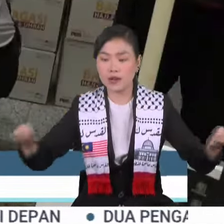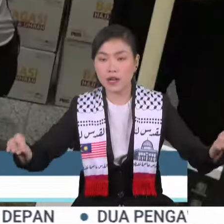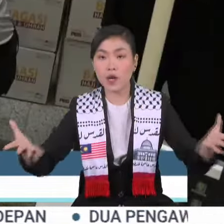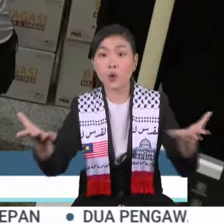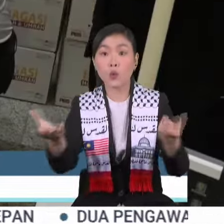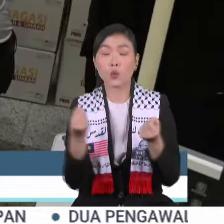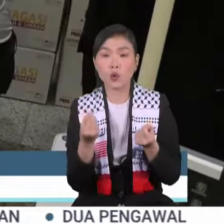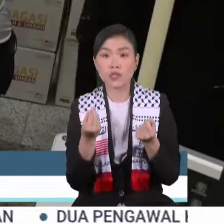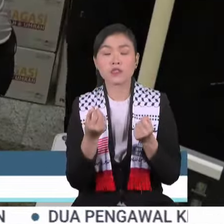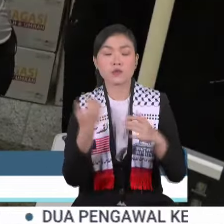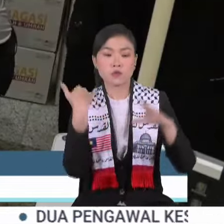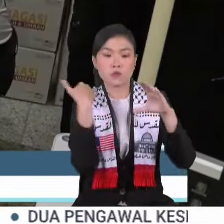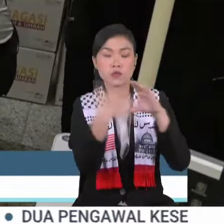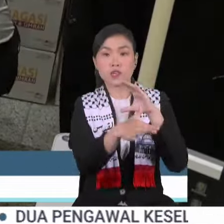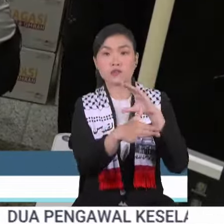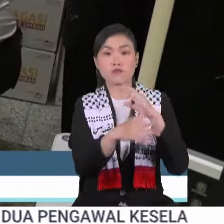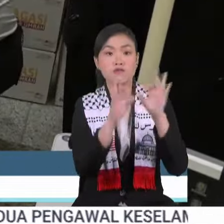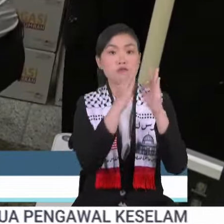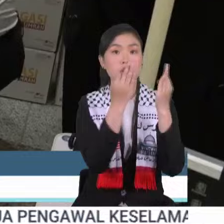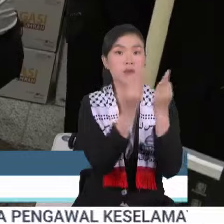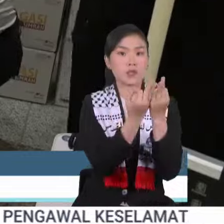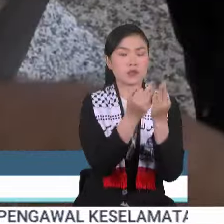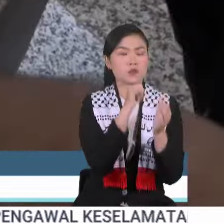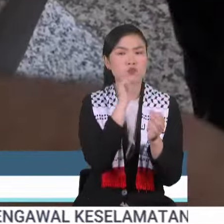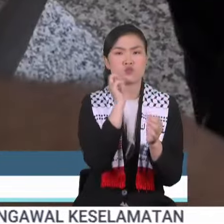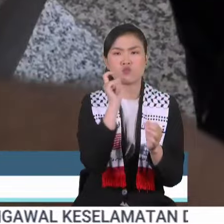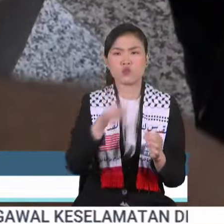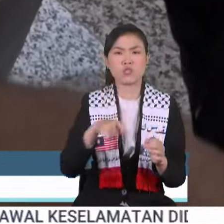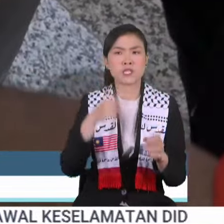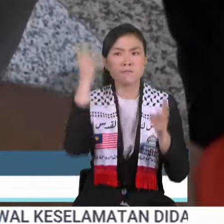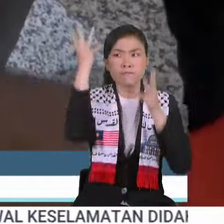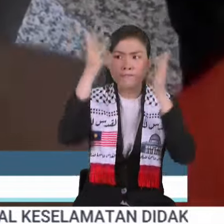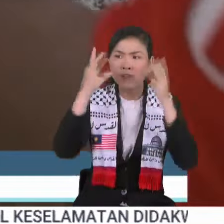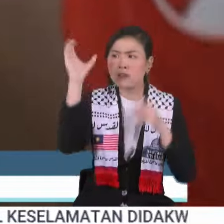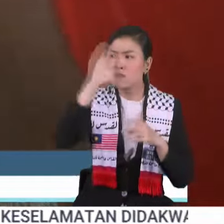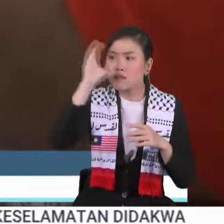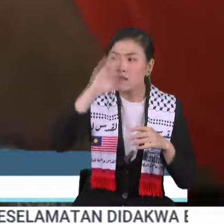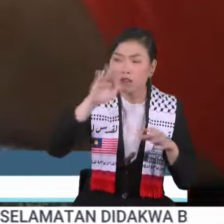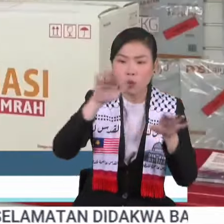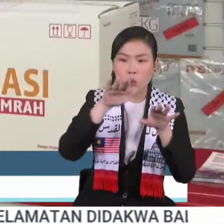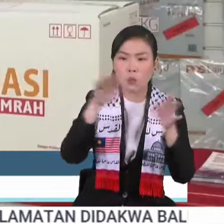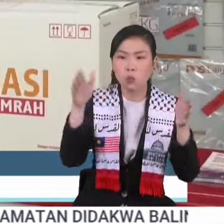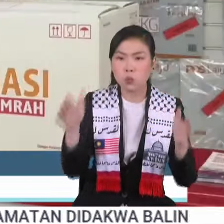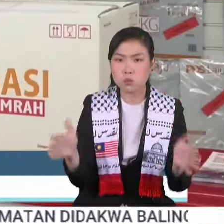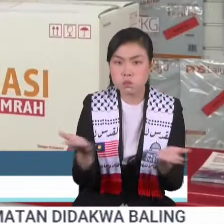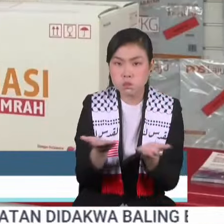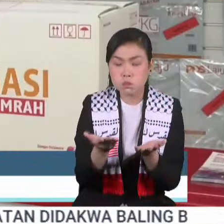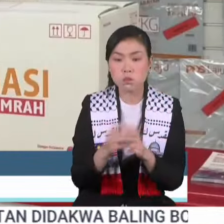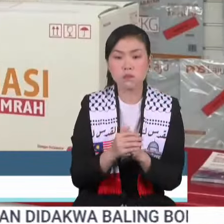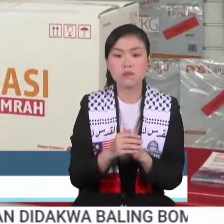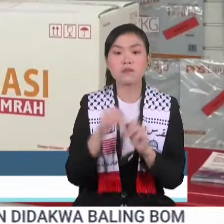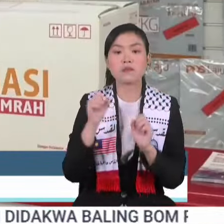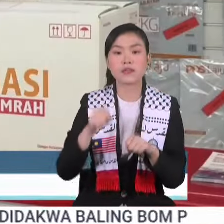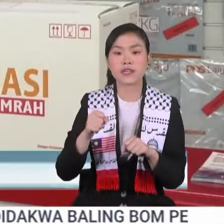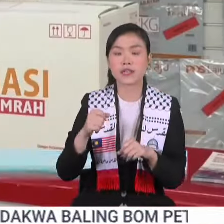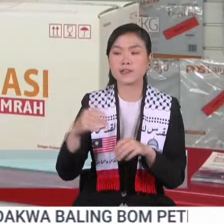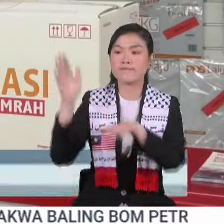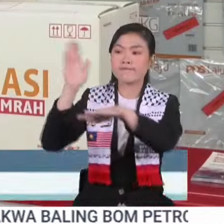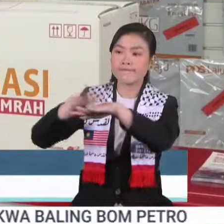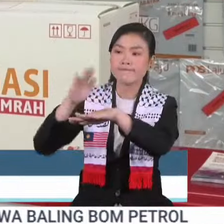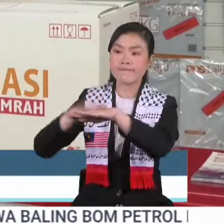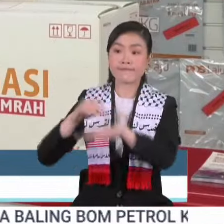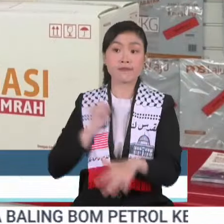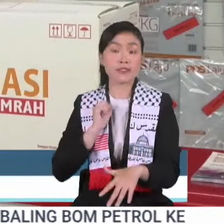kepada ahli keluarga mereka di sini. Tak perlu risau nak cari kotak-kotak. Boleh merujuk kepada petugas-petugas kita yang akan